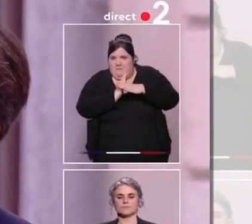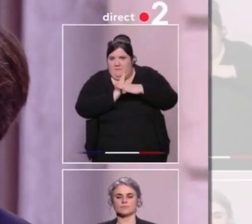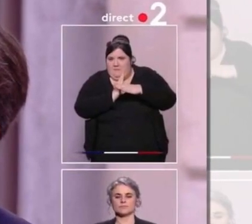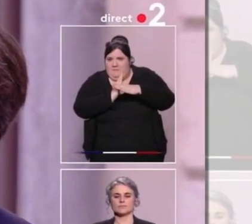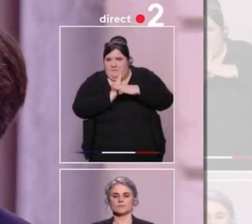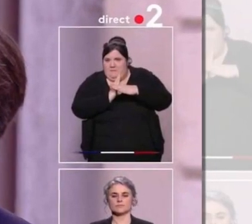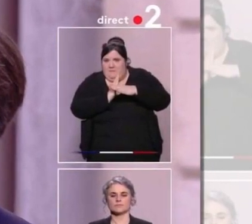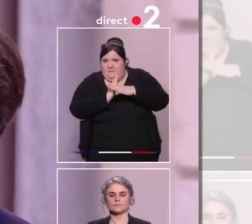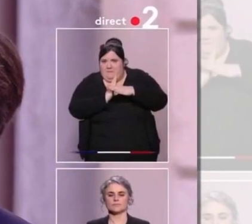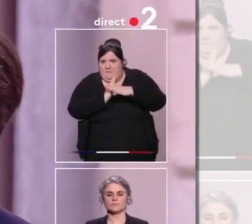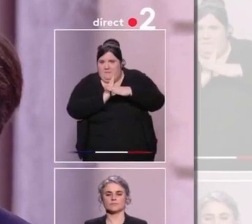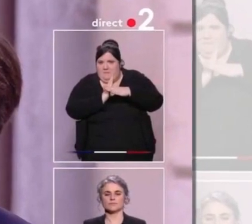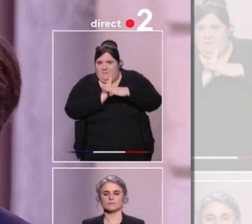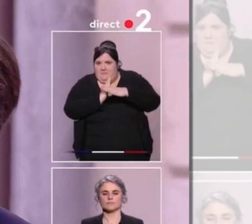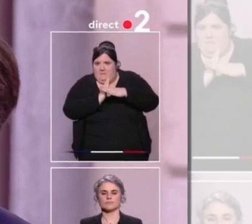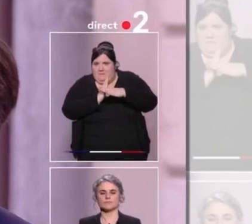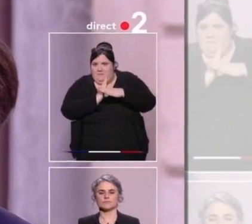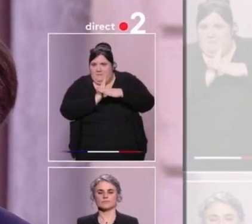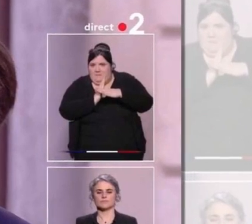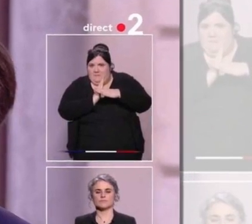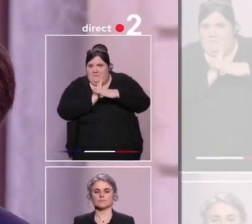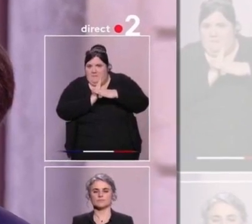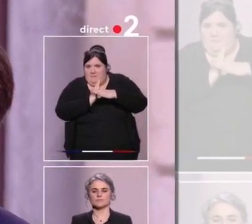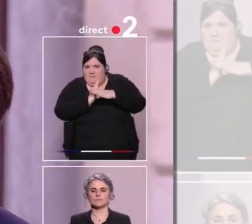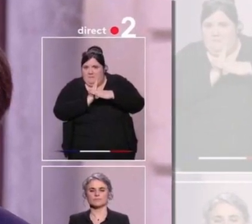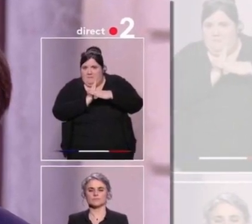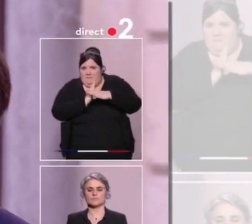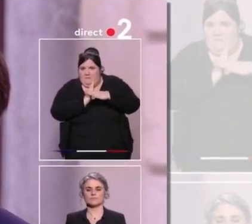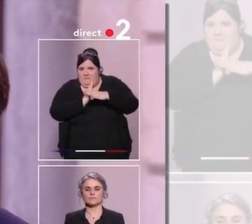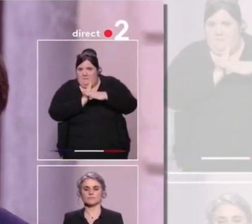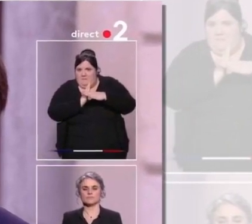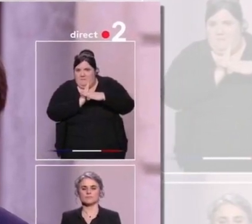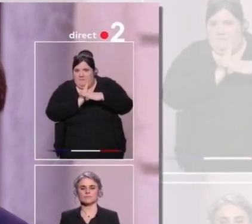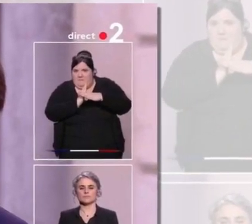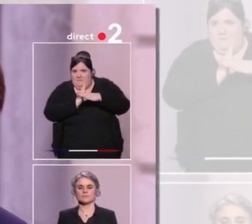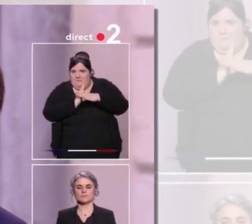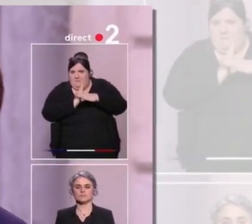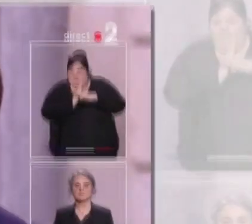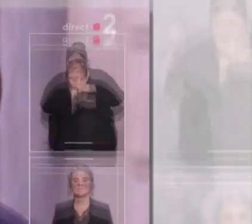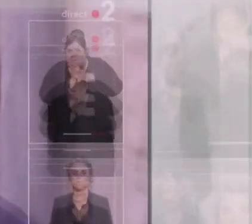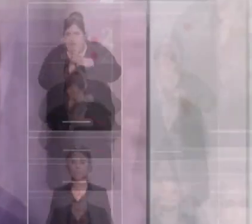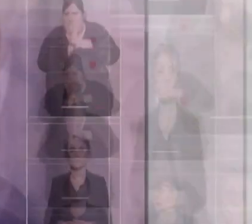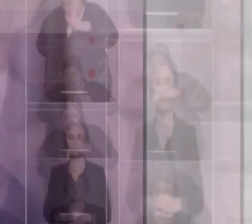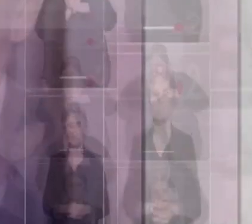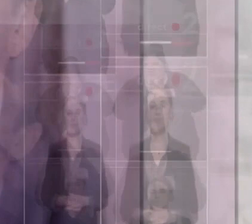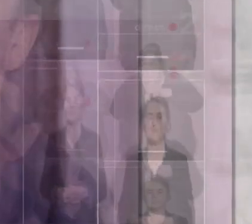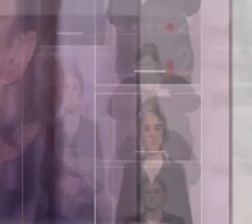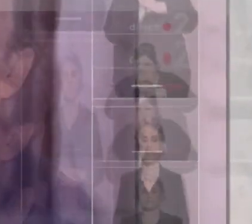La pitboule Madame Lacaro peut se calmer avec ses questions? Laisser parler est peut-être une solution.